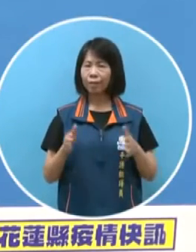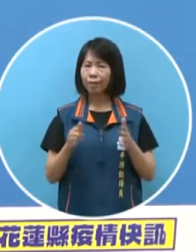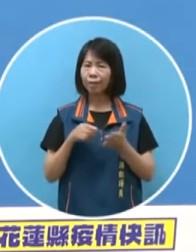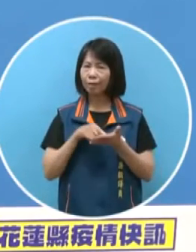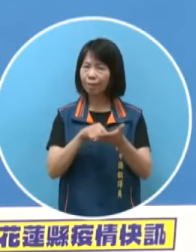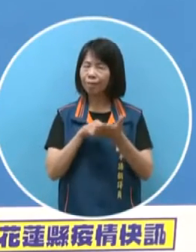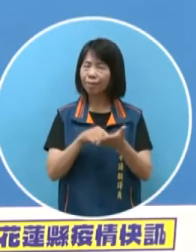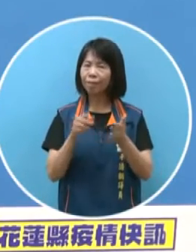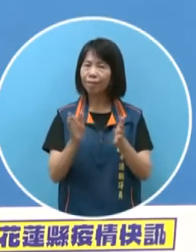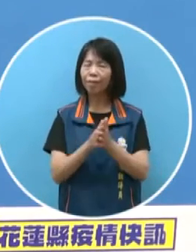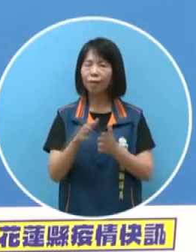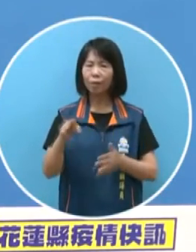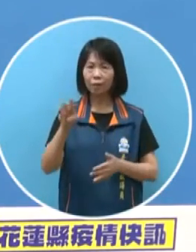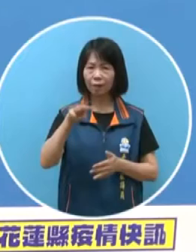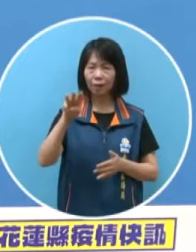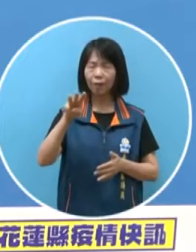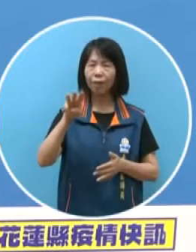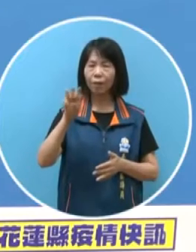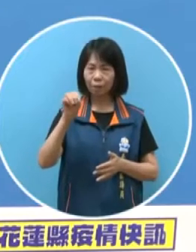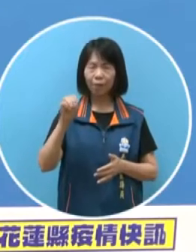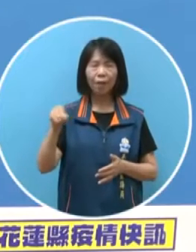餐券数是